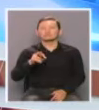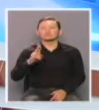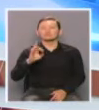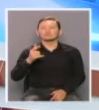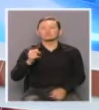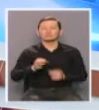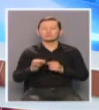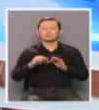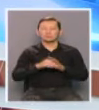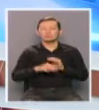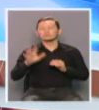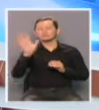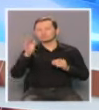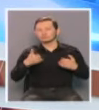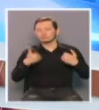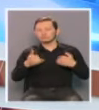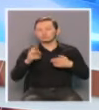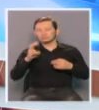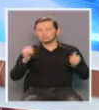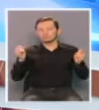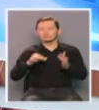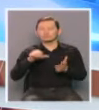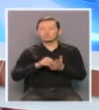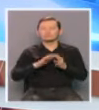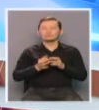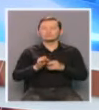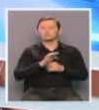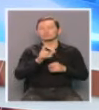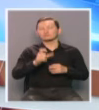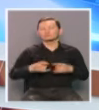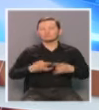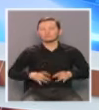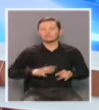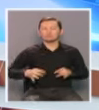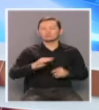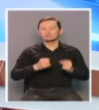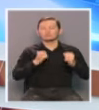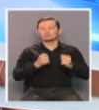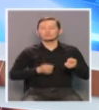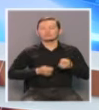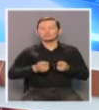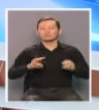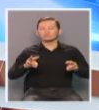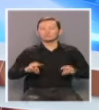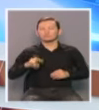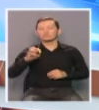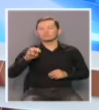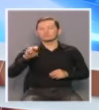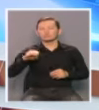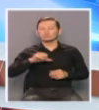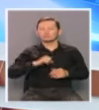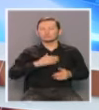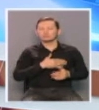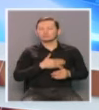Мұңқоға ауданда елге сәлем фестивалі өтті. Бұл шараға ауданның төл перзенті, облыстық кикбоксинг федерациясының президенті Медет Серікбаев